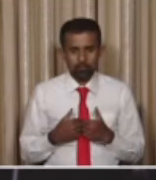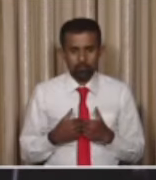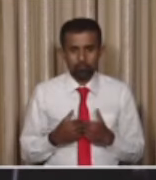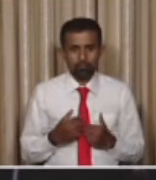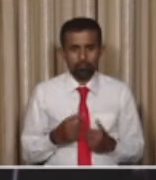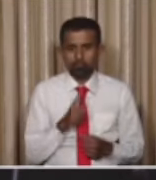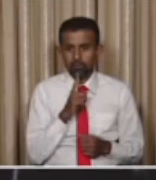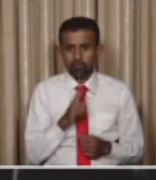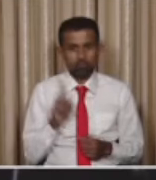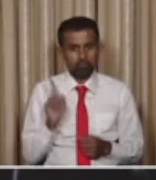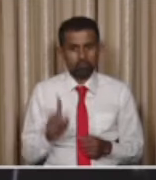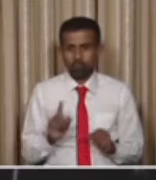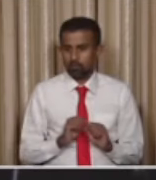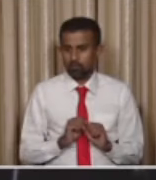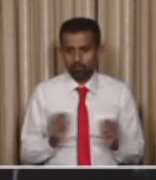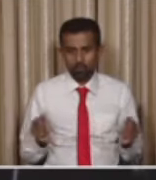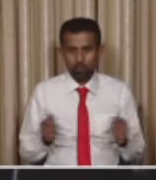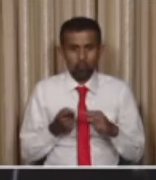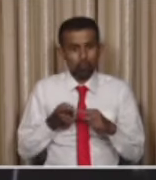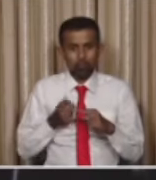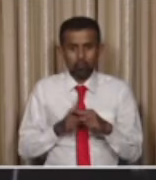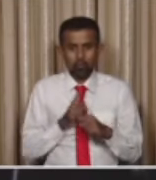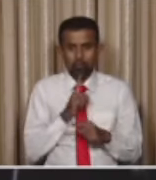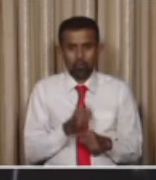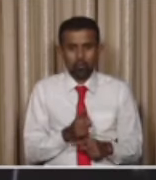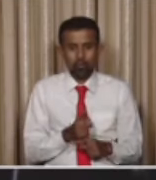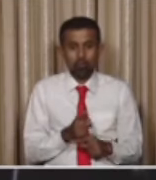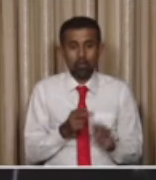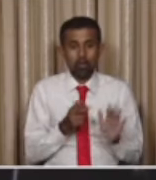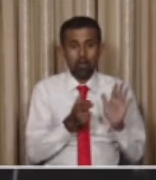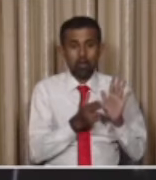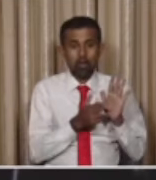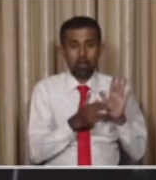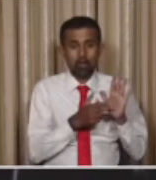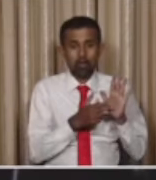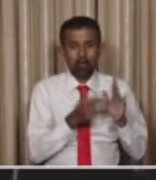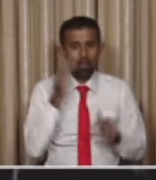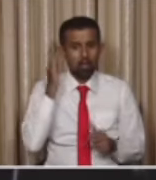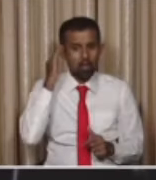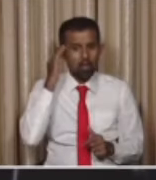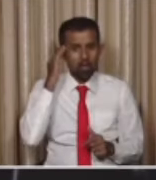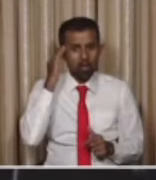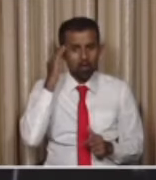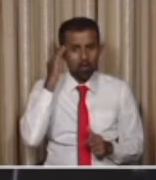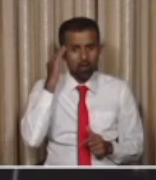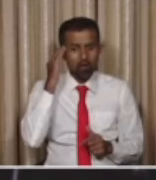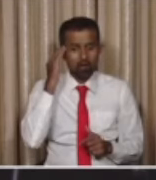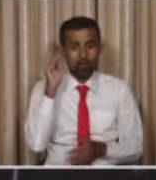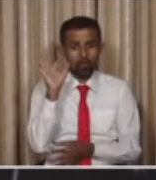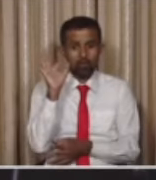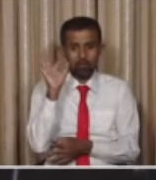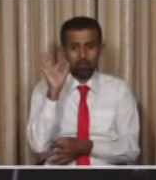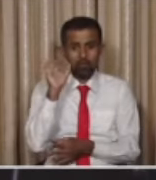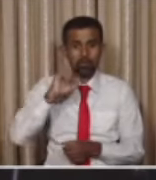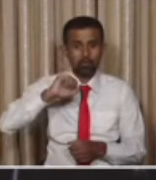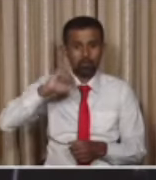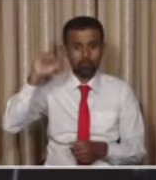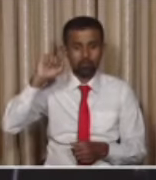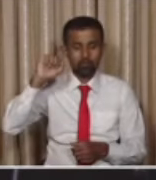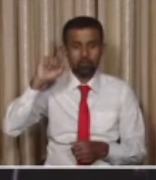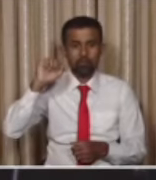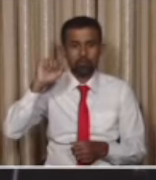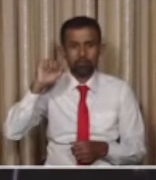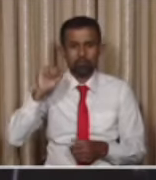අනුමත කරන්නේ නැහැ. උදාහරණ කැටියට අර නතාසා එදිටියුරේ කියන කාන්තාව සිදුවත් කුමරුට සුද්ධෝදන රජුන්ට